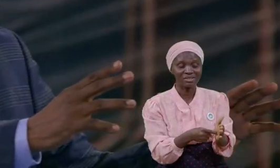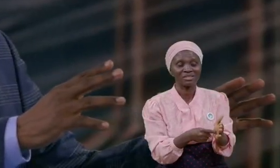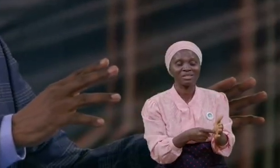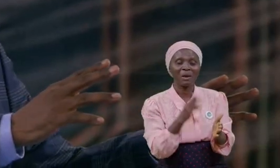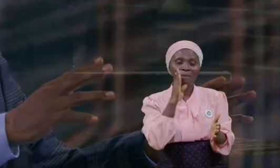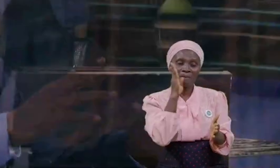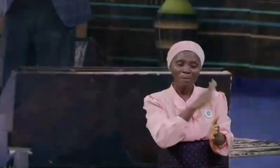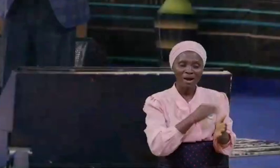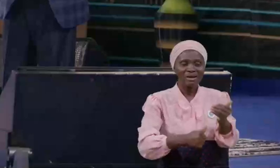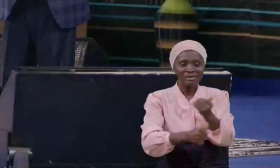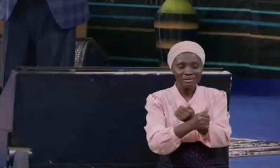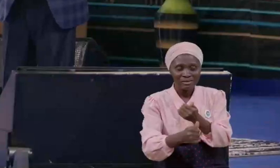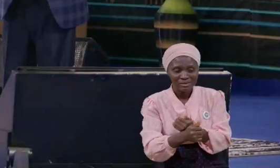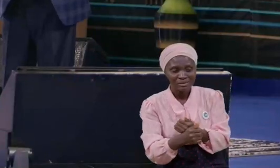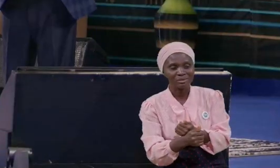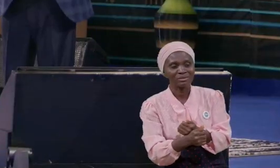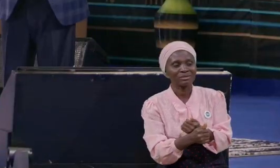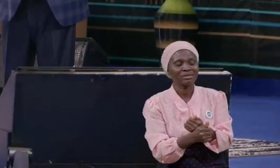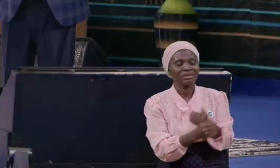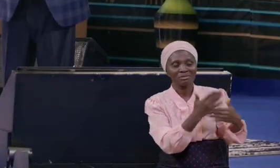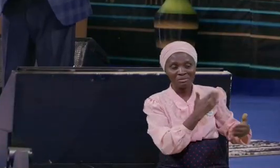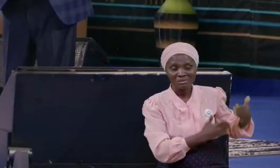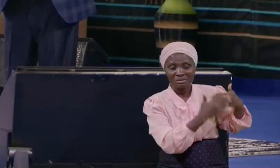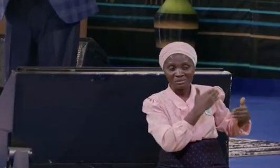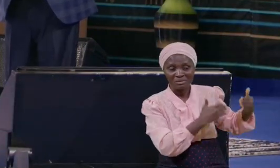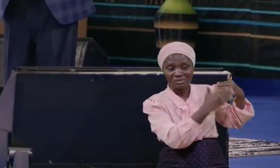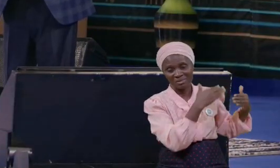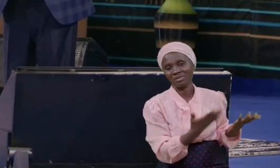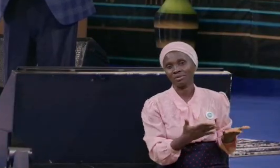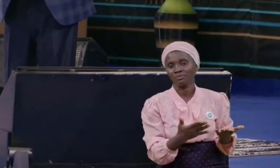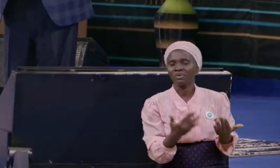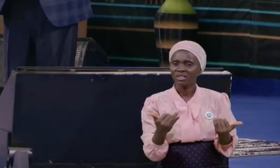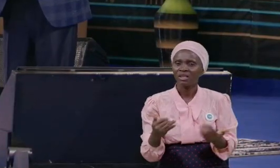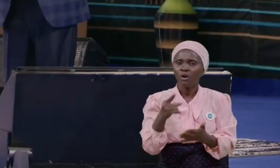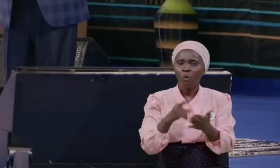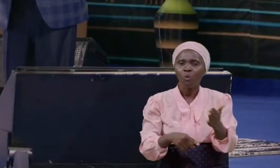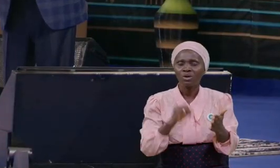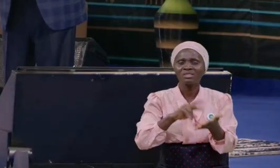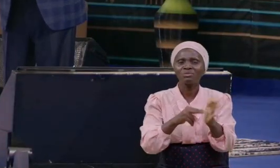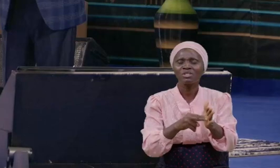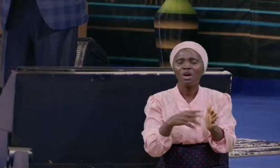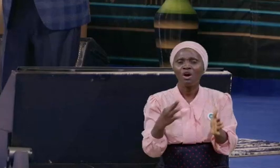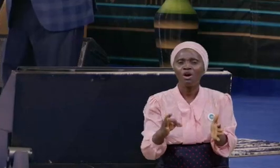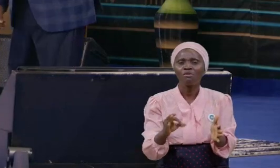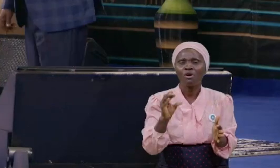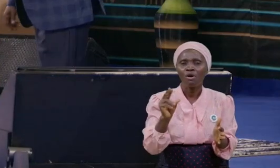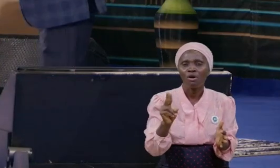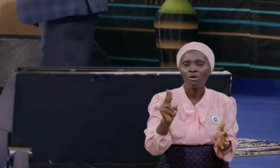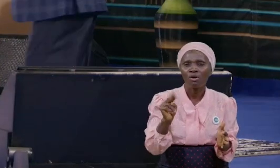gang de voleurs, ça c'est une génération perverse. Sauve-toi de ce groupe, sors de